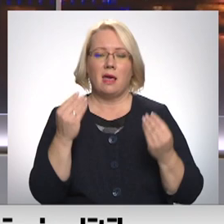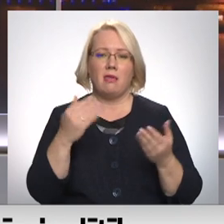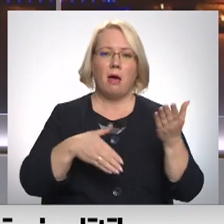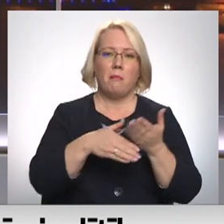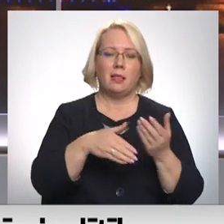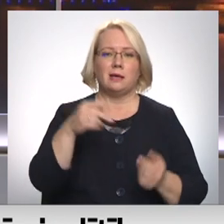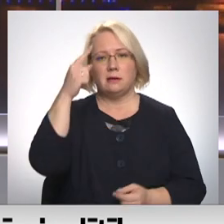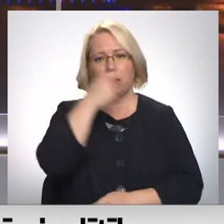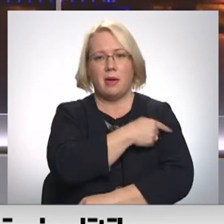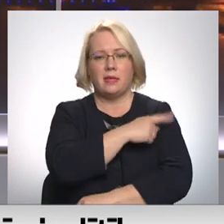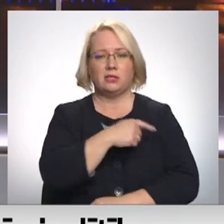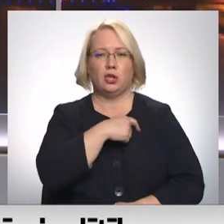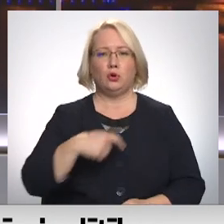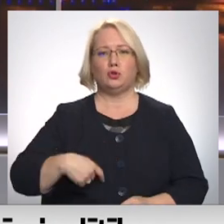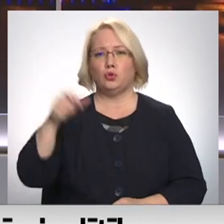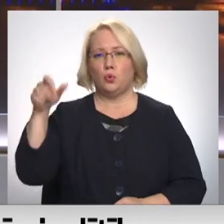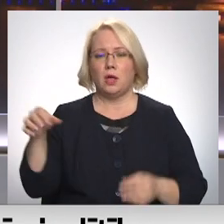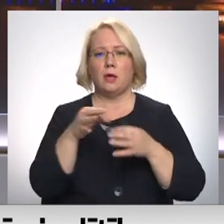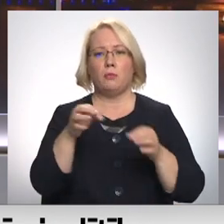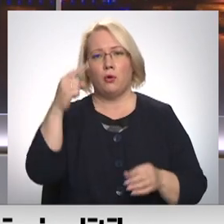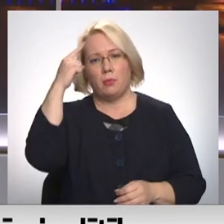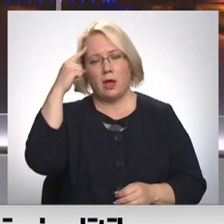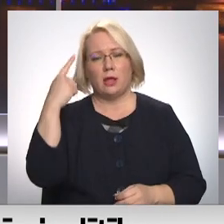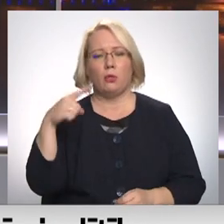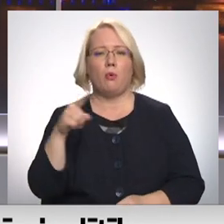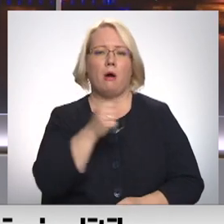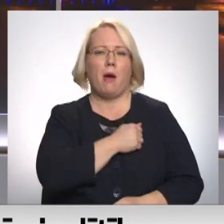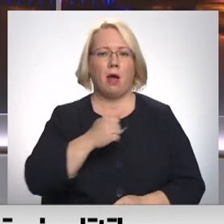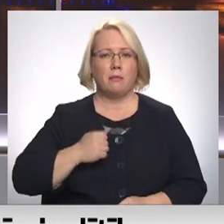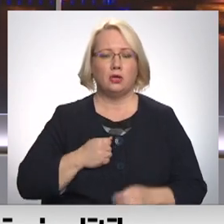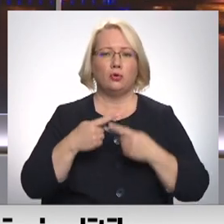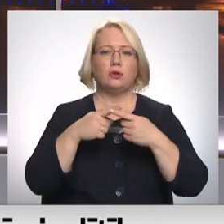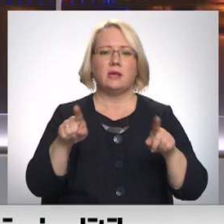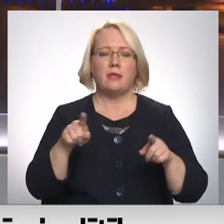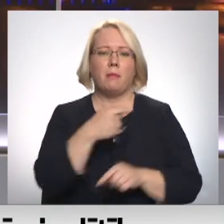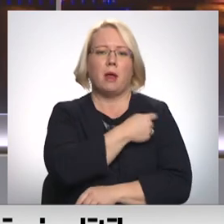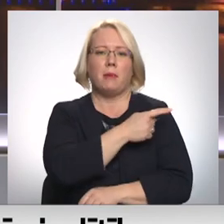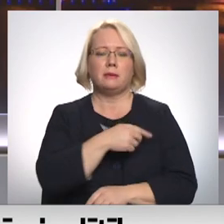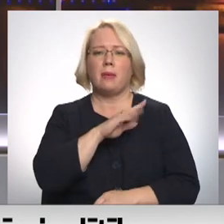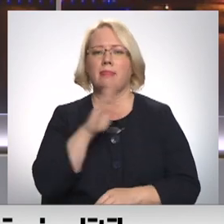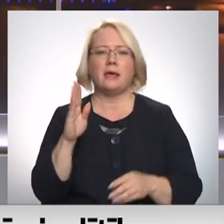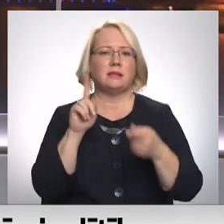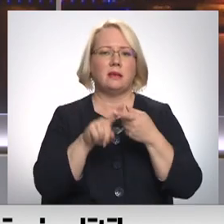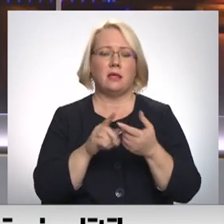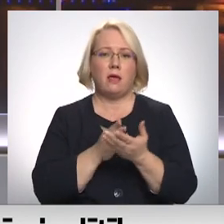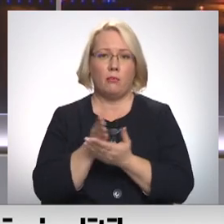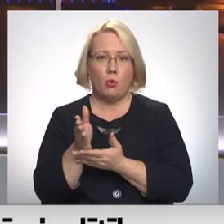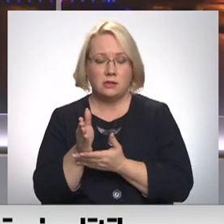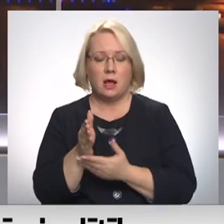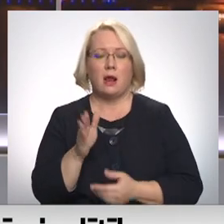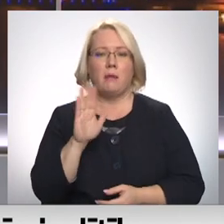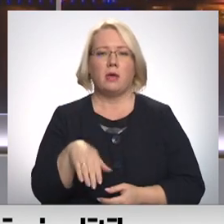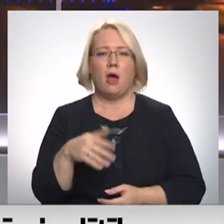medicīnas studenti, kā arī brīvprātīgie no nacionālajiem bruņotajiem spēkiem un citām ar medicīnu nesaistītām nozarēm. No vairāk